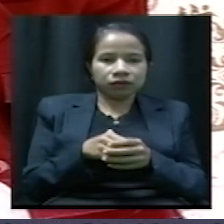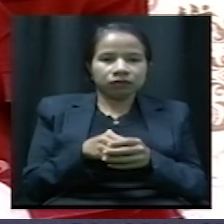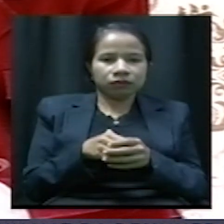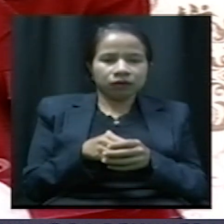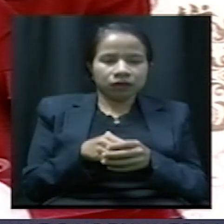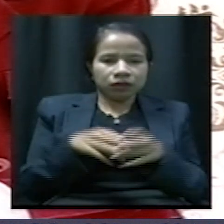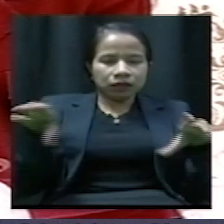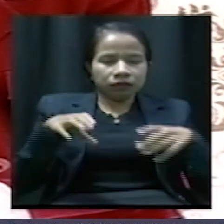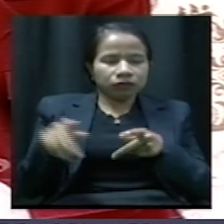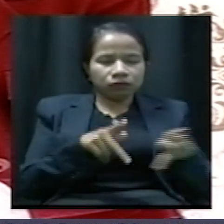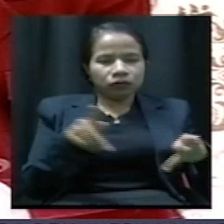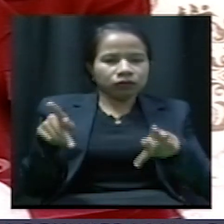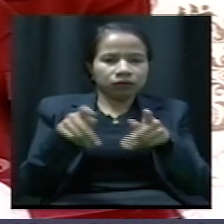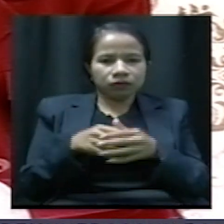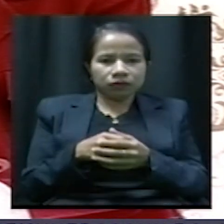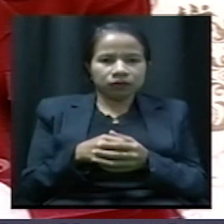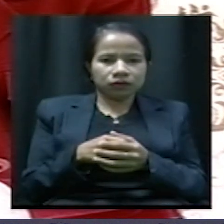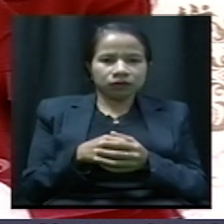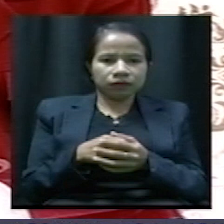publiku no